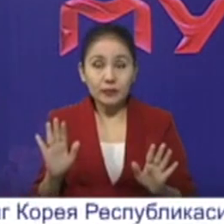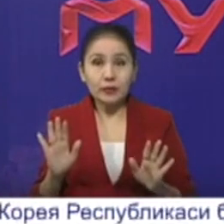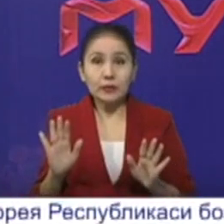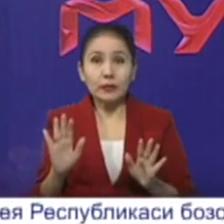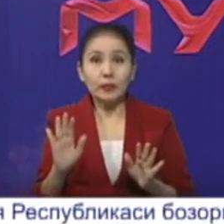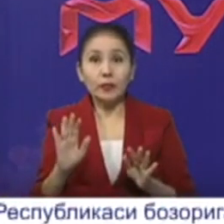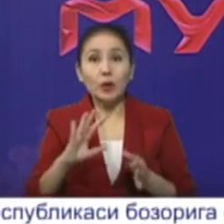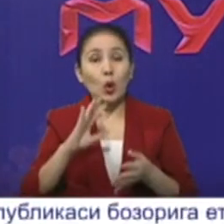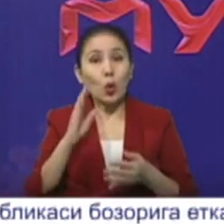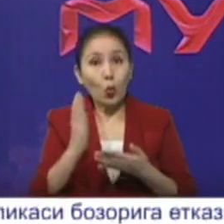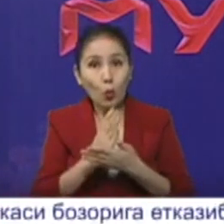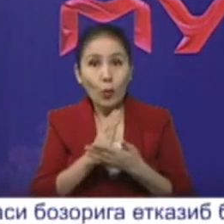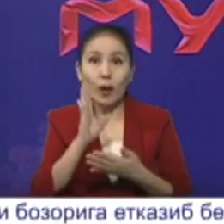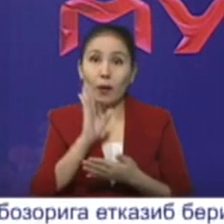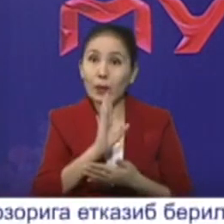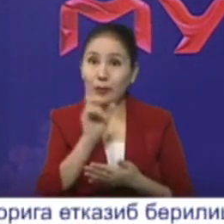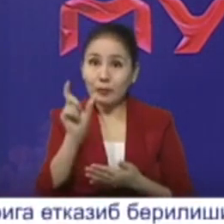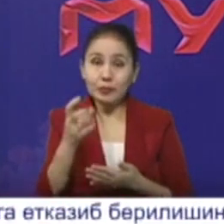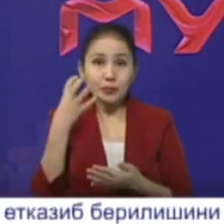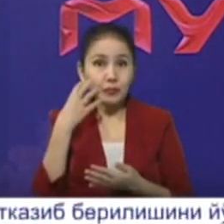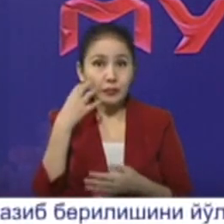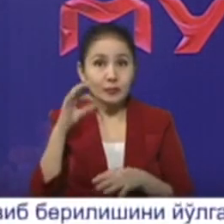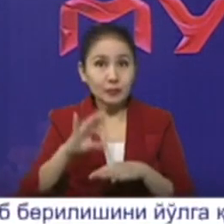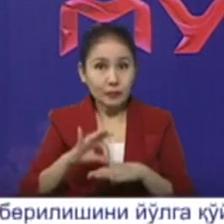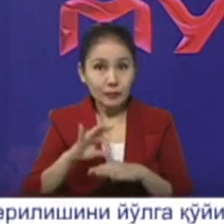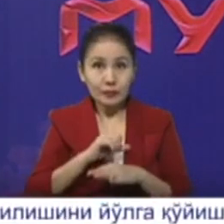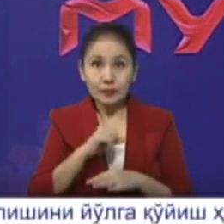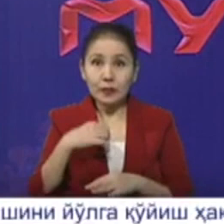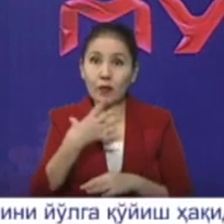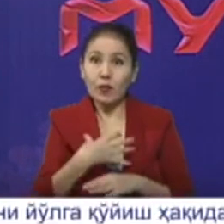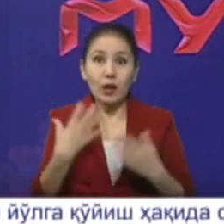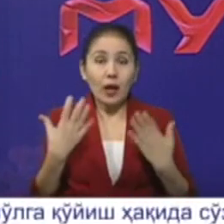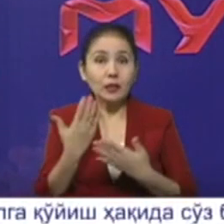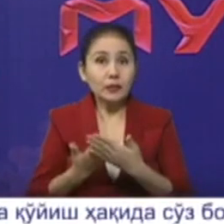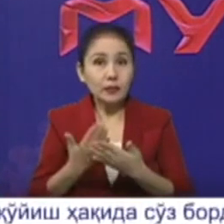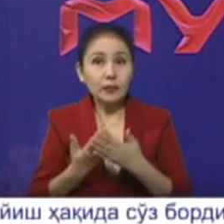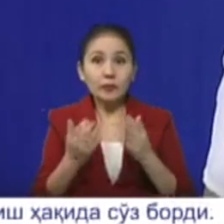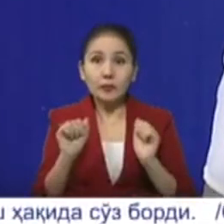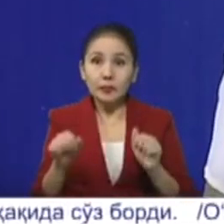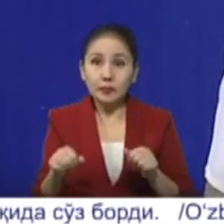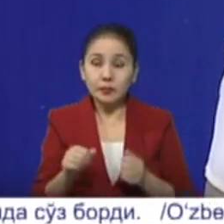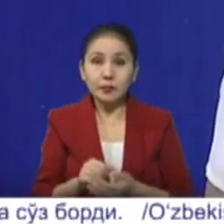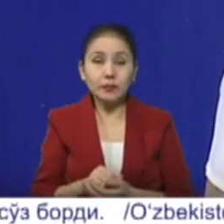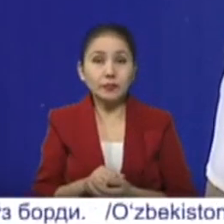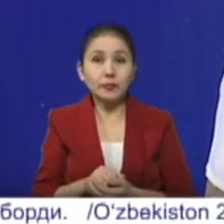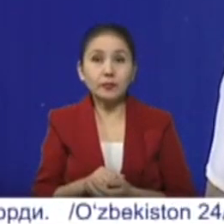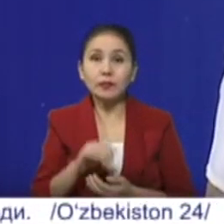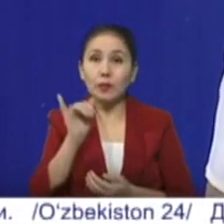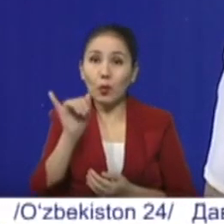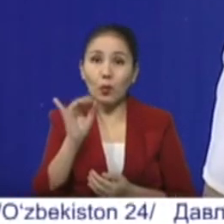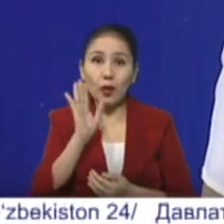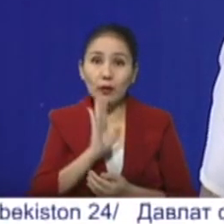va umuman homilador ayolda kasallik belgilari kuzatilganda eng avvalo qanday yo'l tutish kerak? Ularda